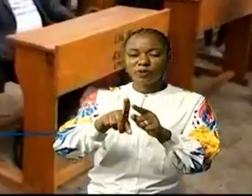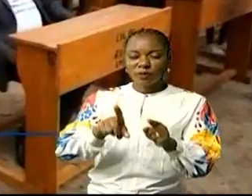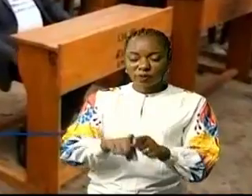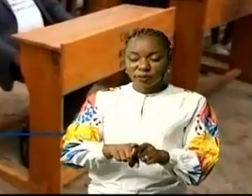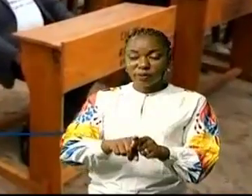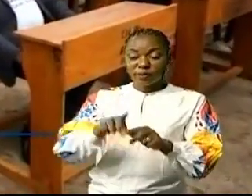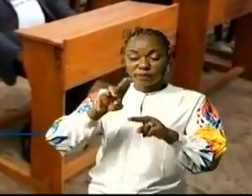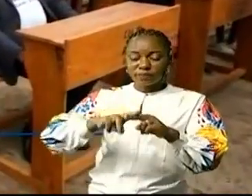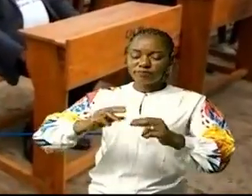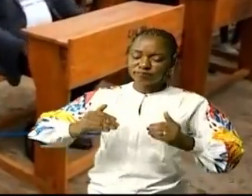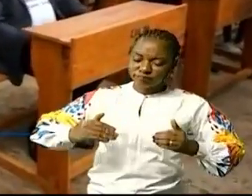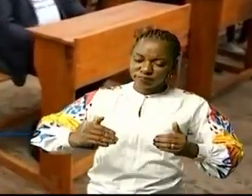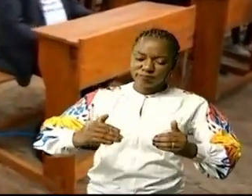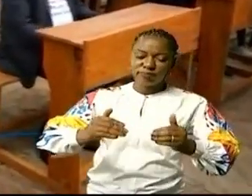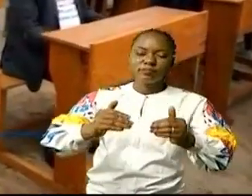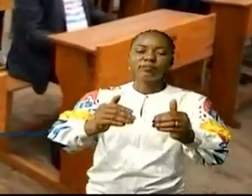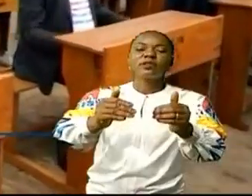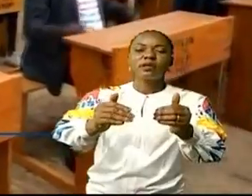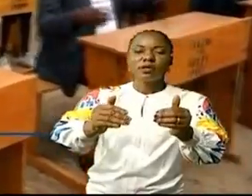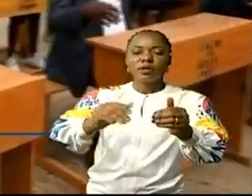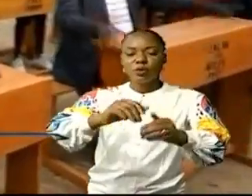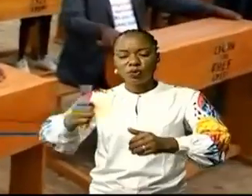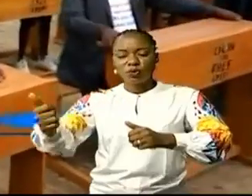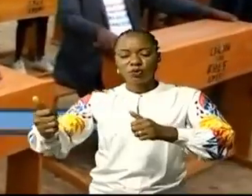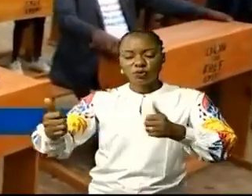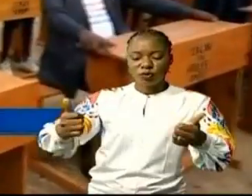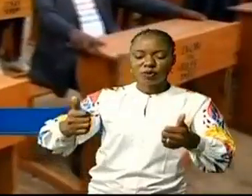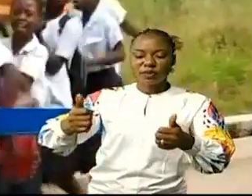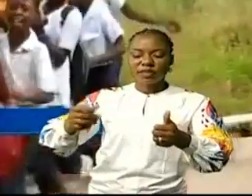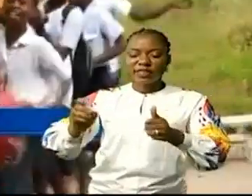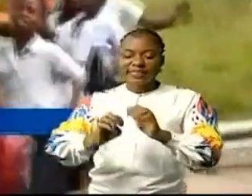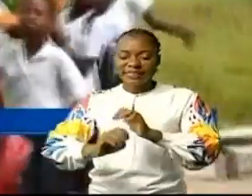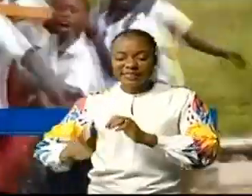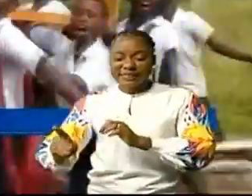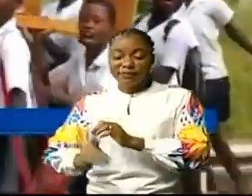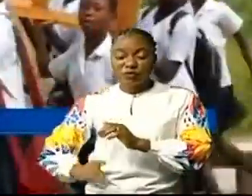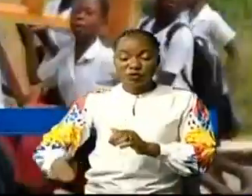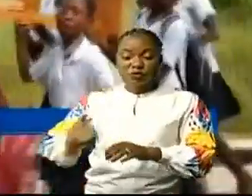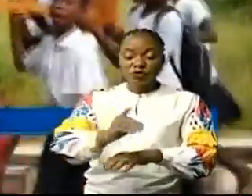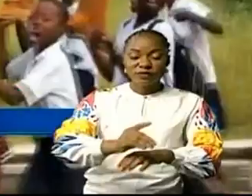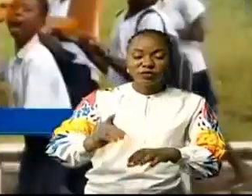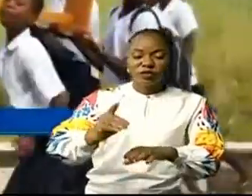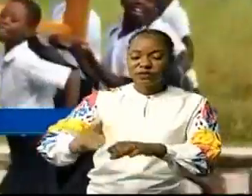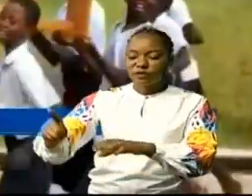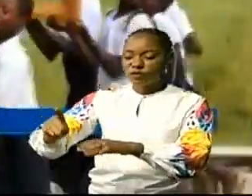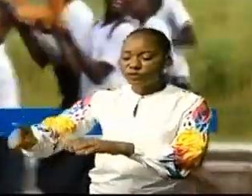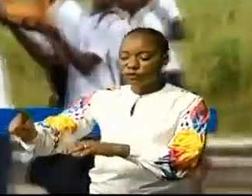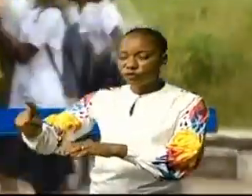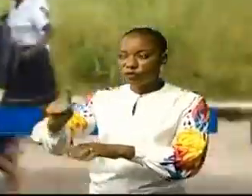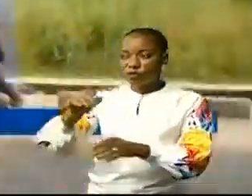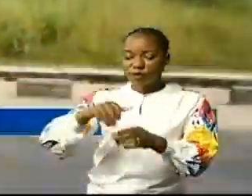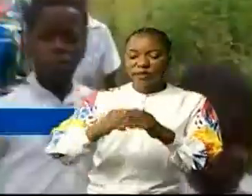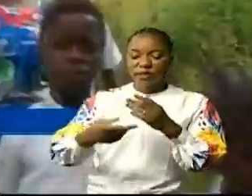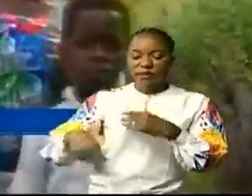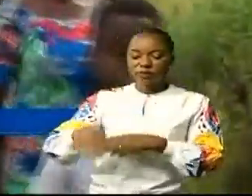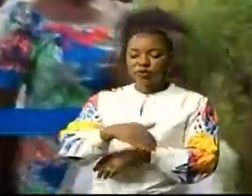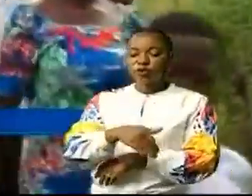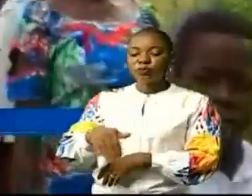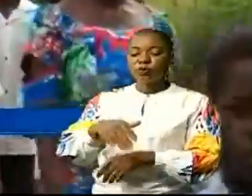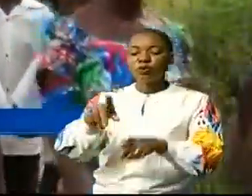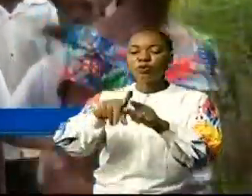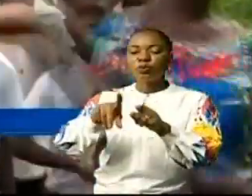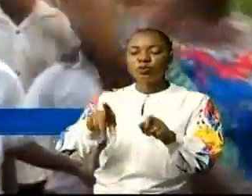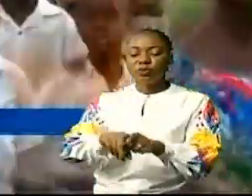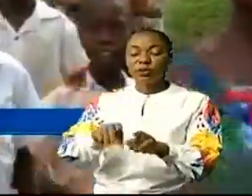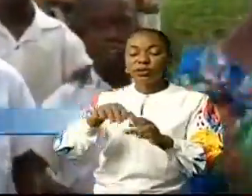poursuivra également dans les 15 autres subdivisions de cette province éducationnelle de la province du Kwilu, notamment